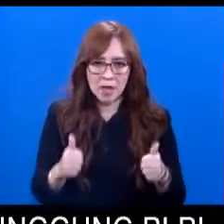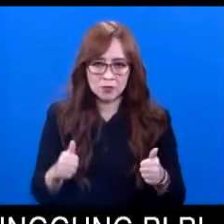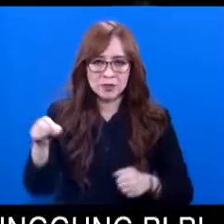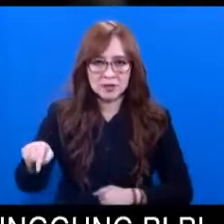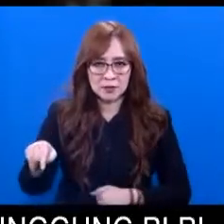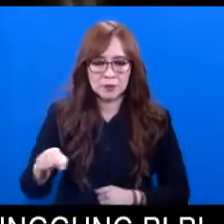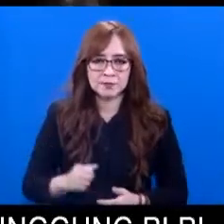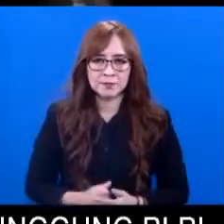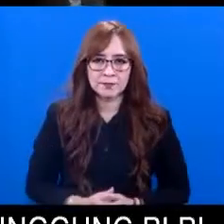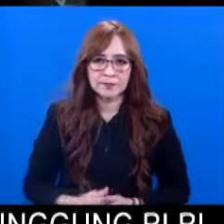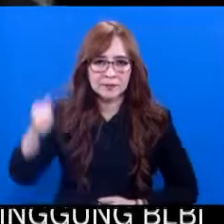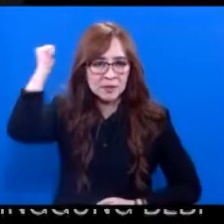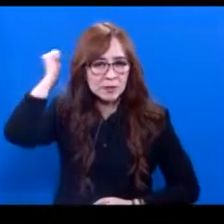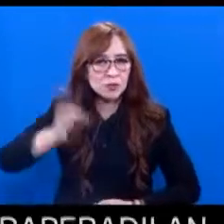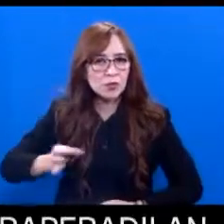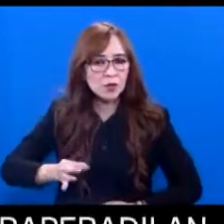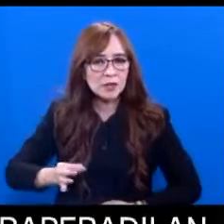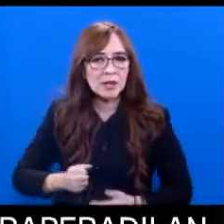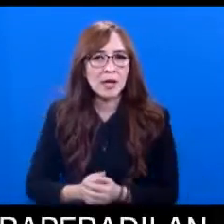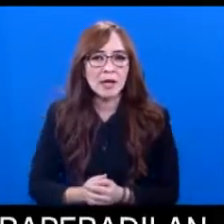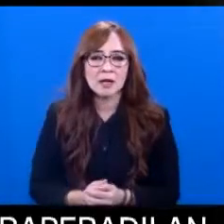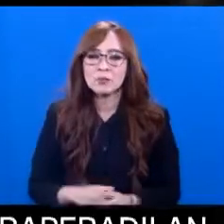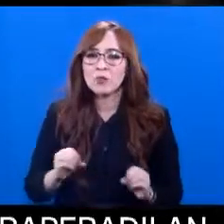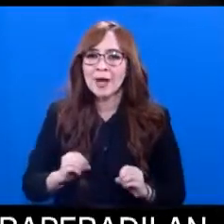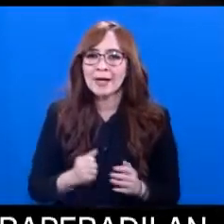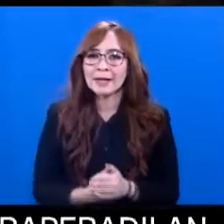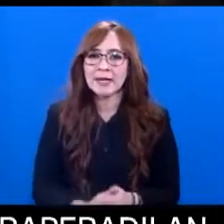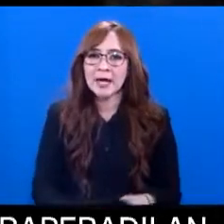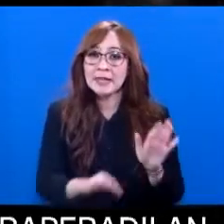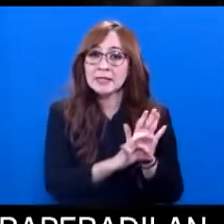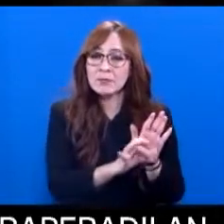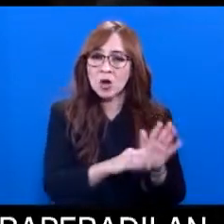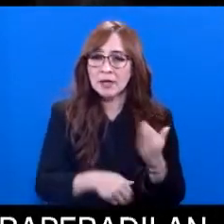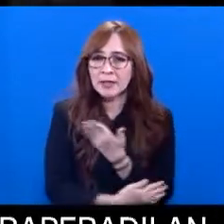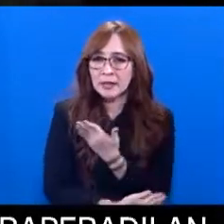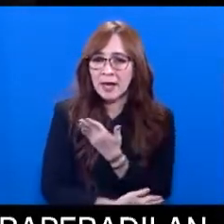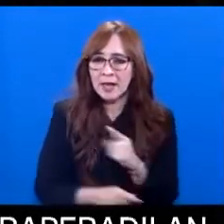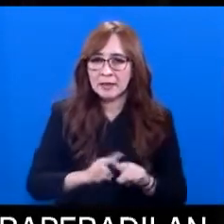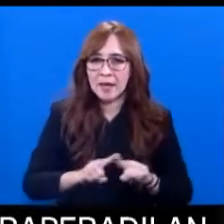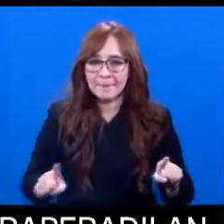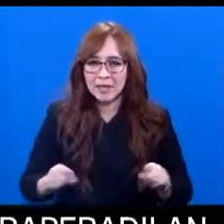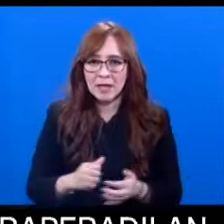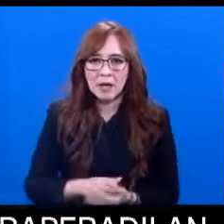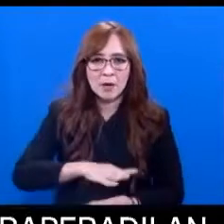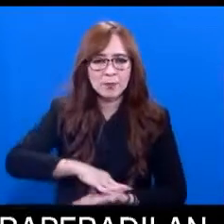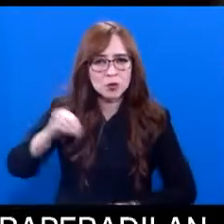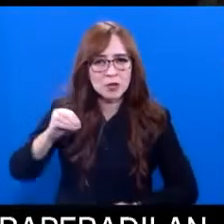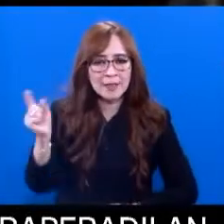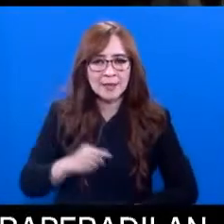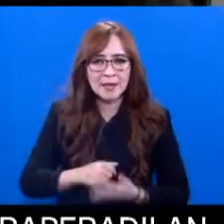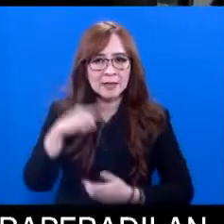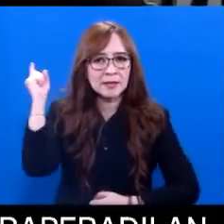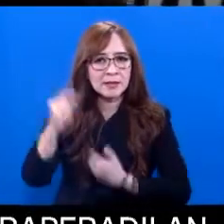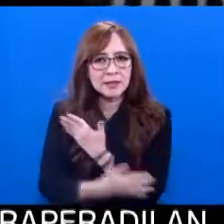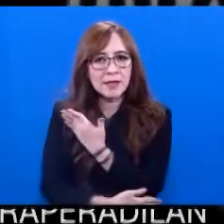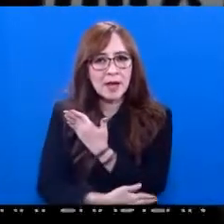Ibu kota negara bukan hanya merupakan simbol dari sebuah negara, tapi ia juga merupakan center of gravity dari negara tersebut. Karena